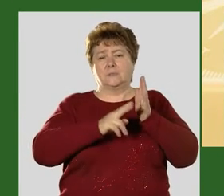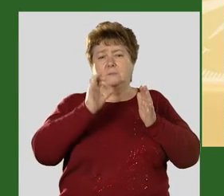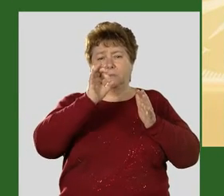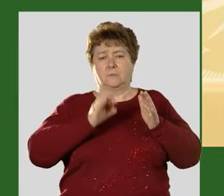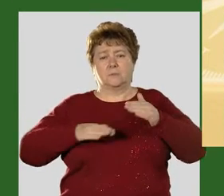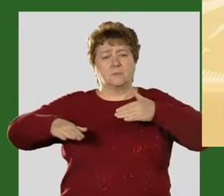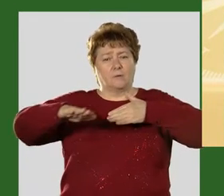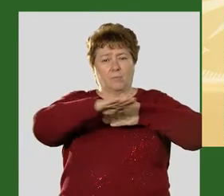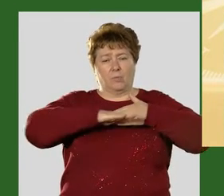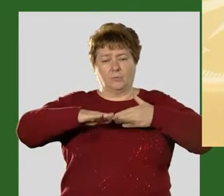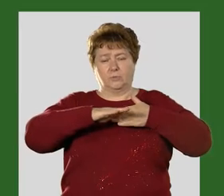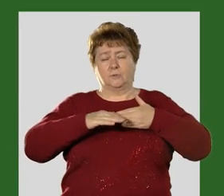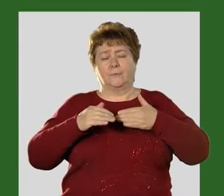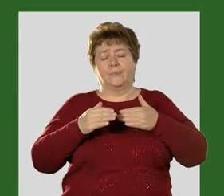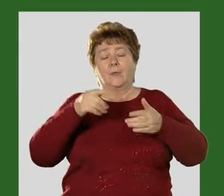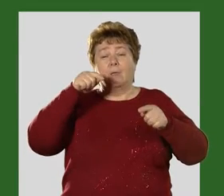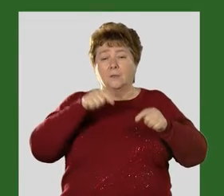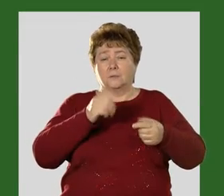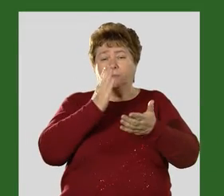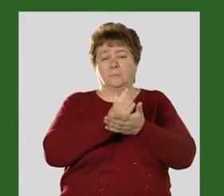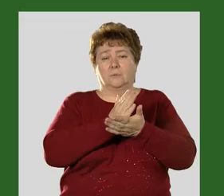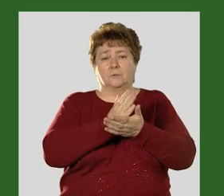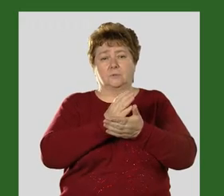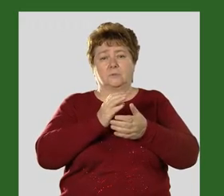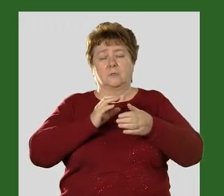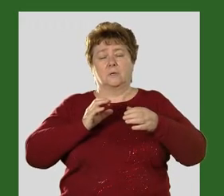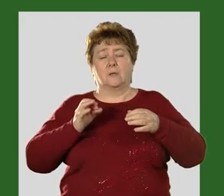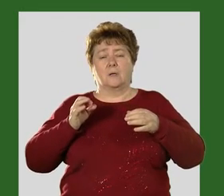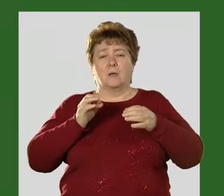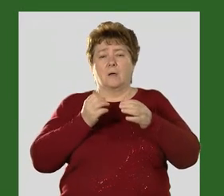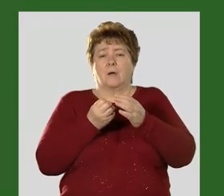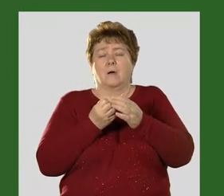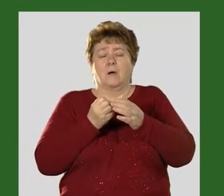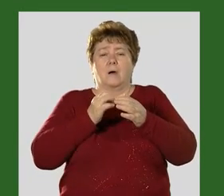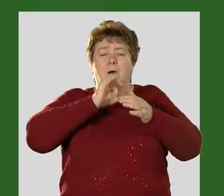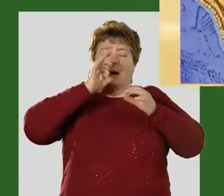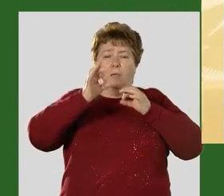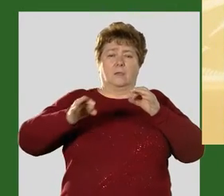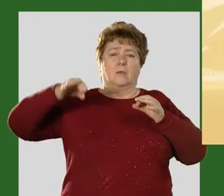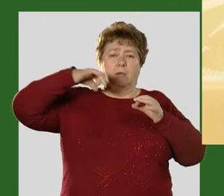его площади. Здесь расположена океаническая земная кора.